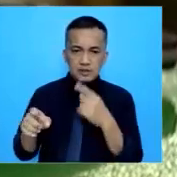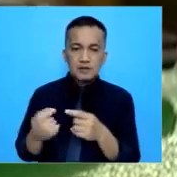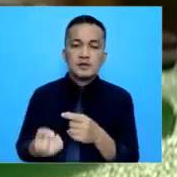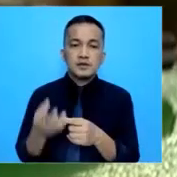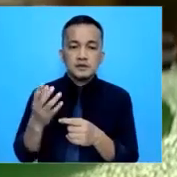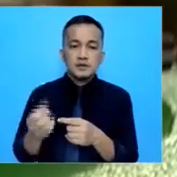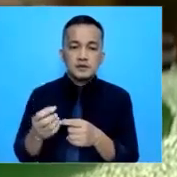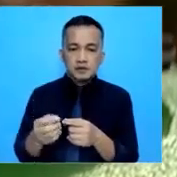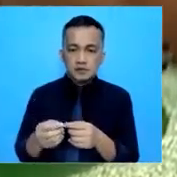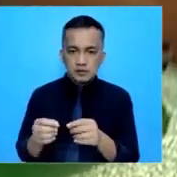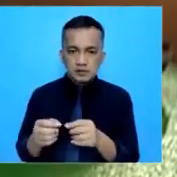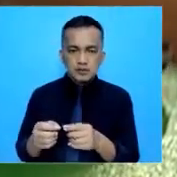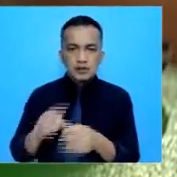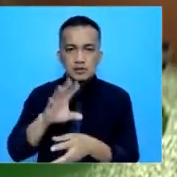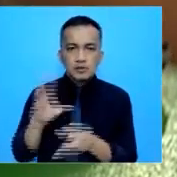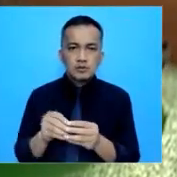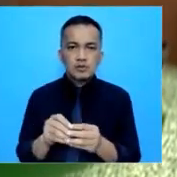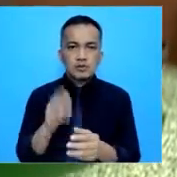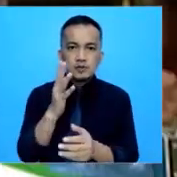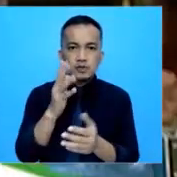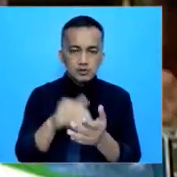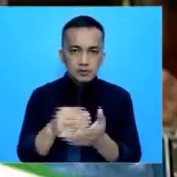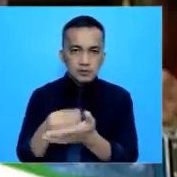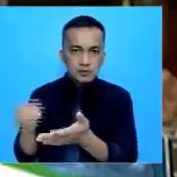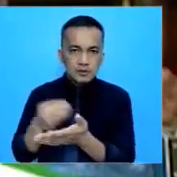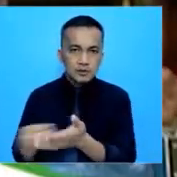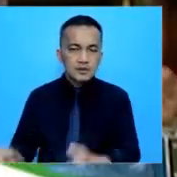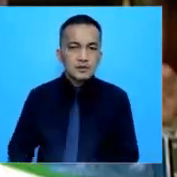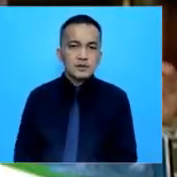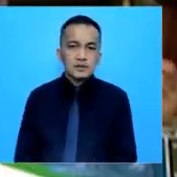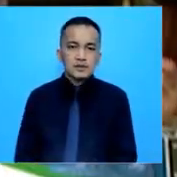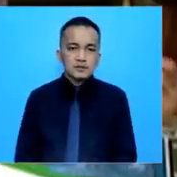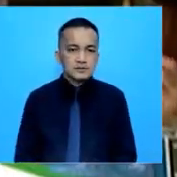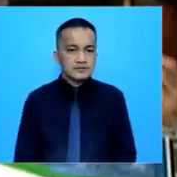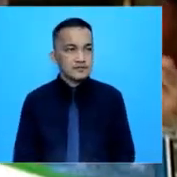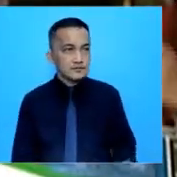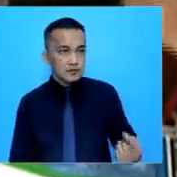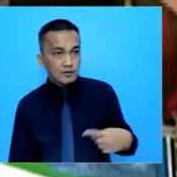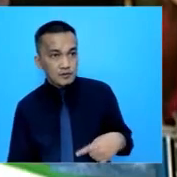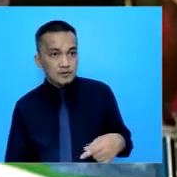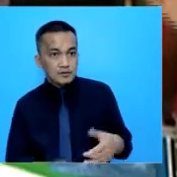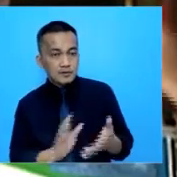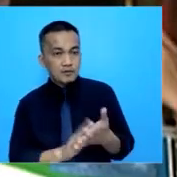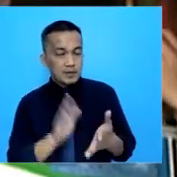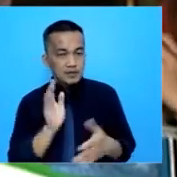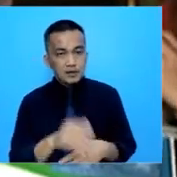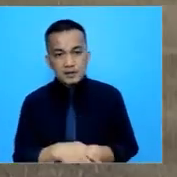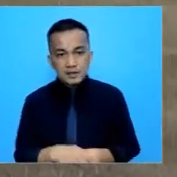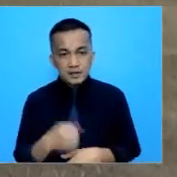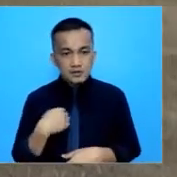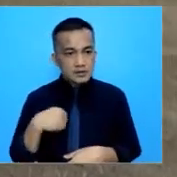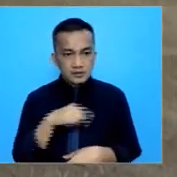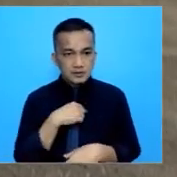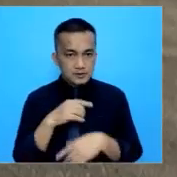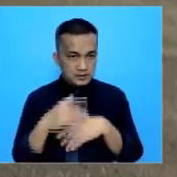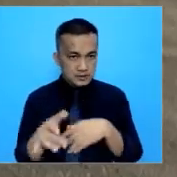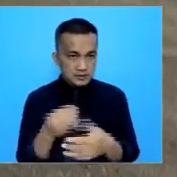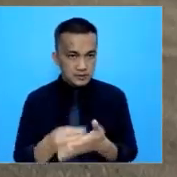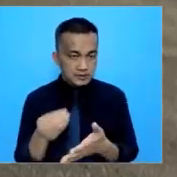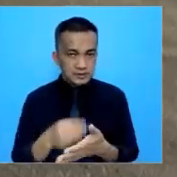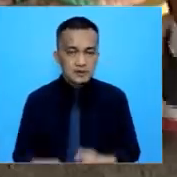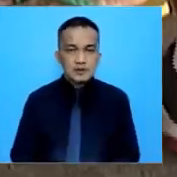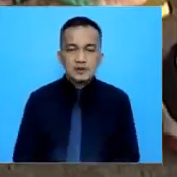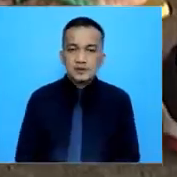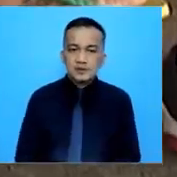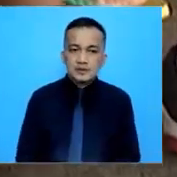pasabay, umabot sa 50,000 pesos. Basta ano, tumaas na ang presyo eh. Kaya inagahan na namin pagbili. Basta pag kada